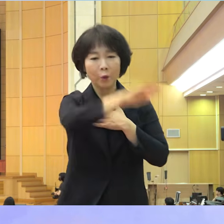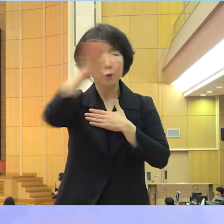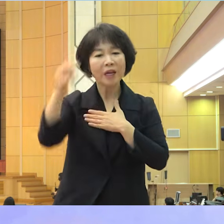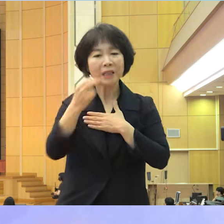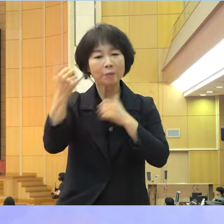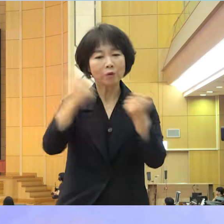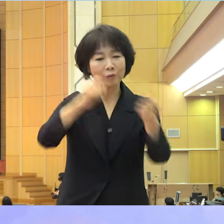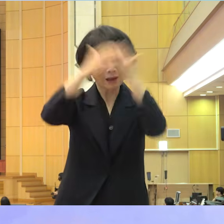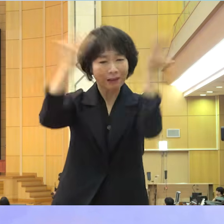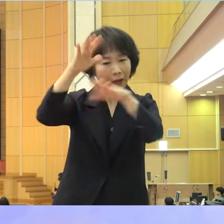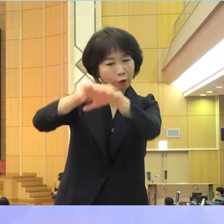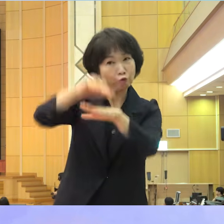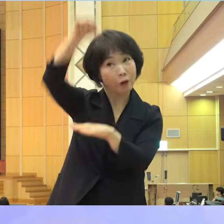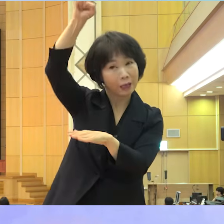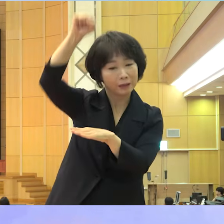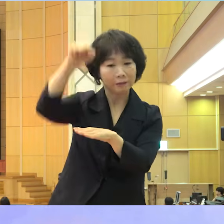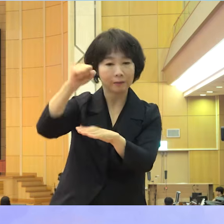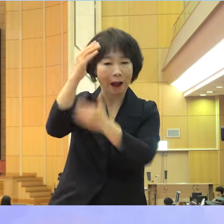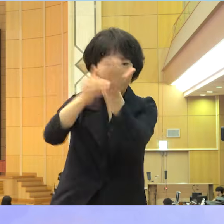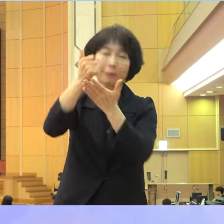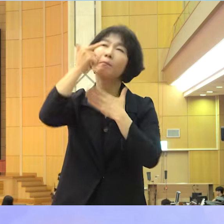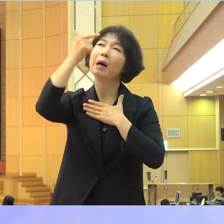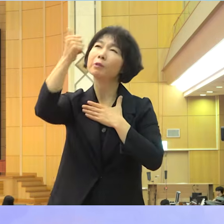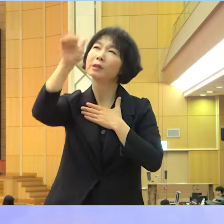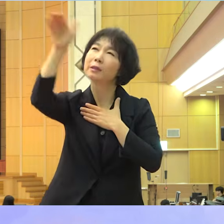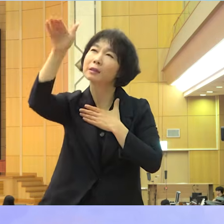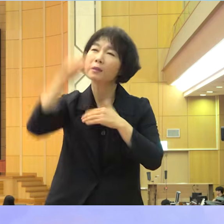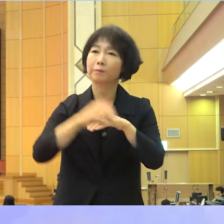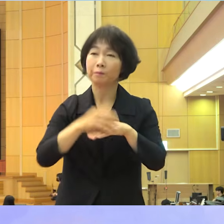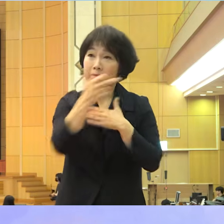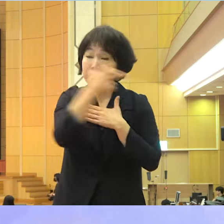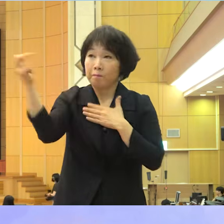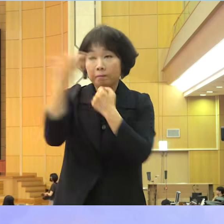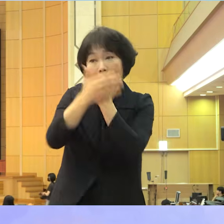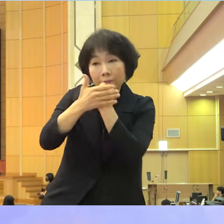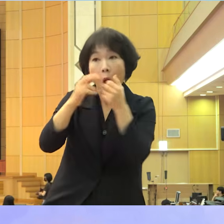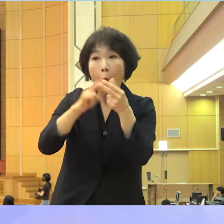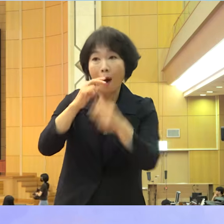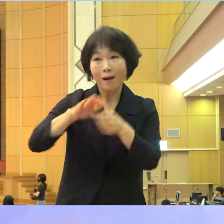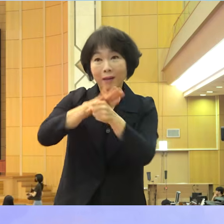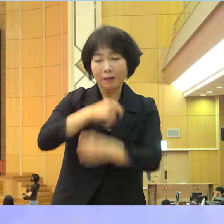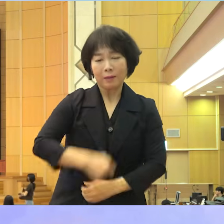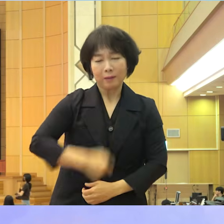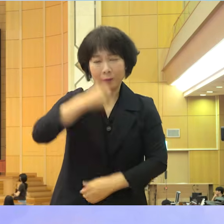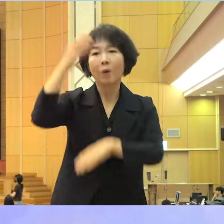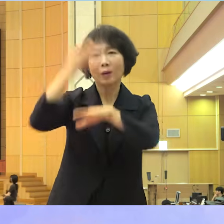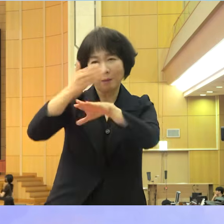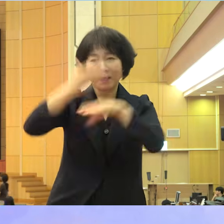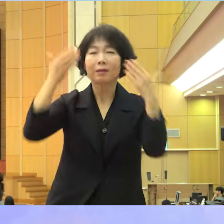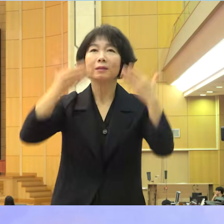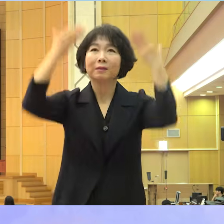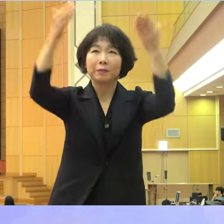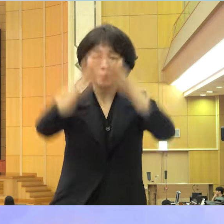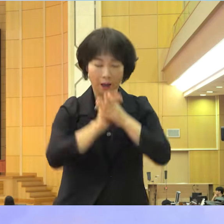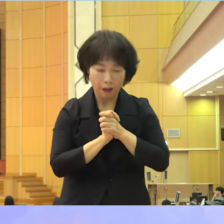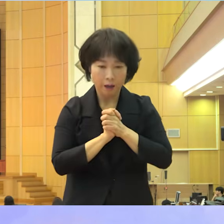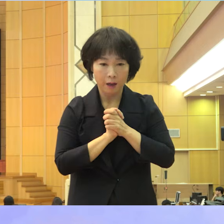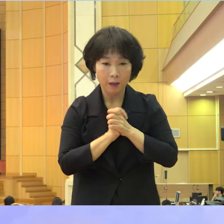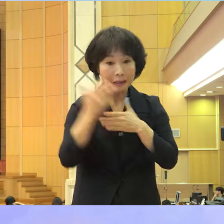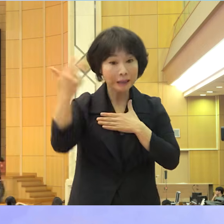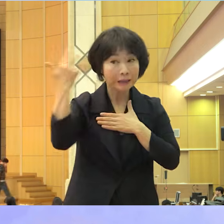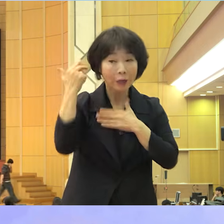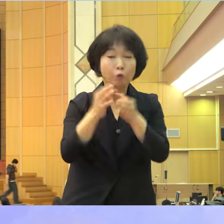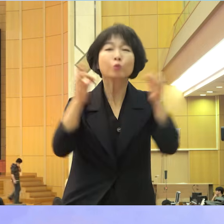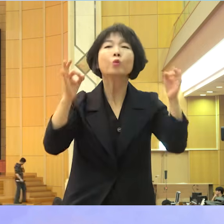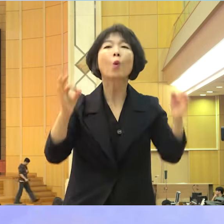우리들의 생사 화복을 주관하시는 하나님 아버지, 크신 은혜와 사랑을 감사드리옵나이다.